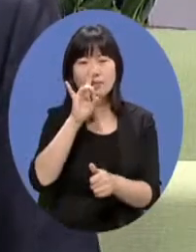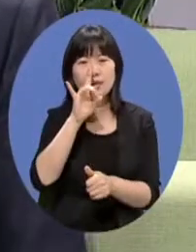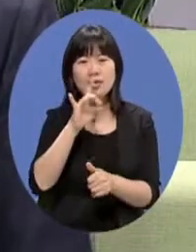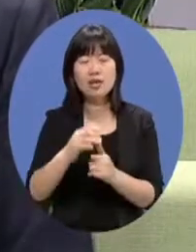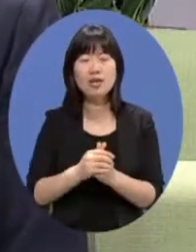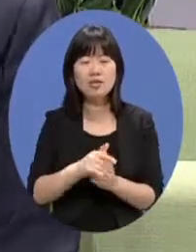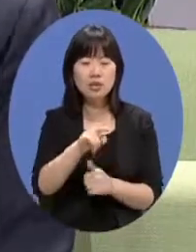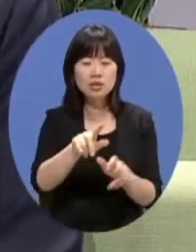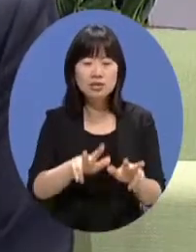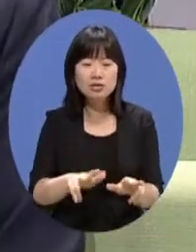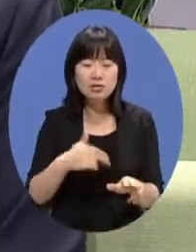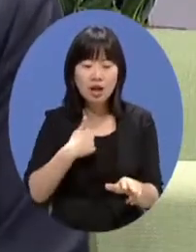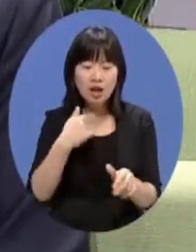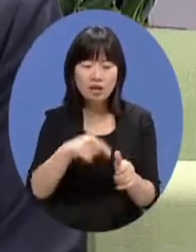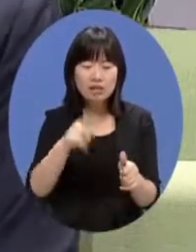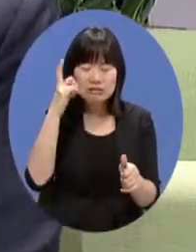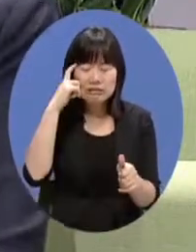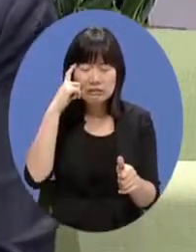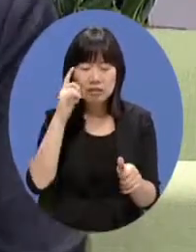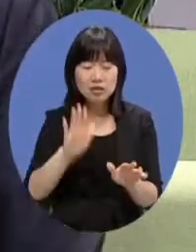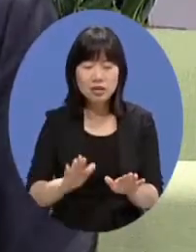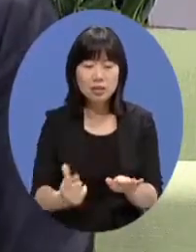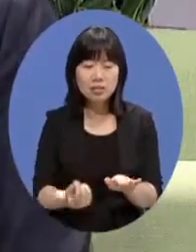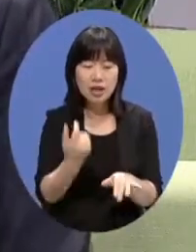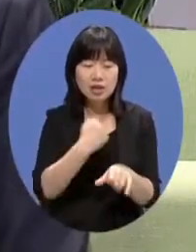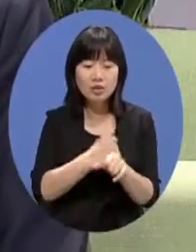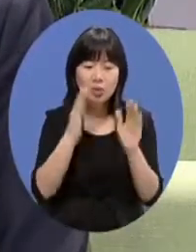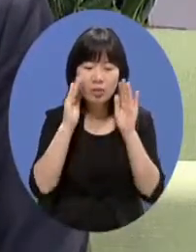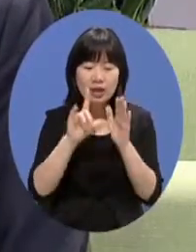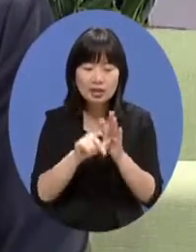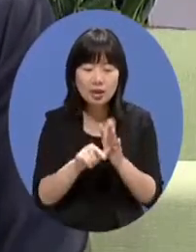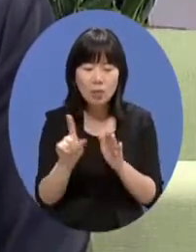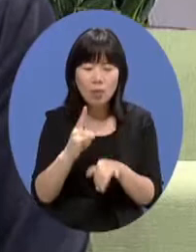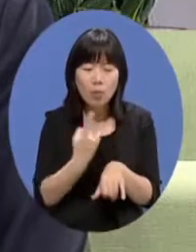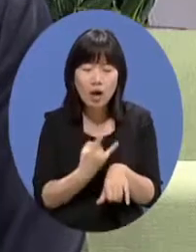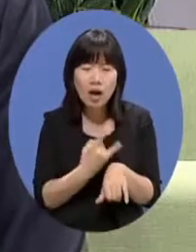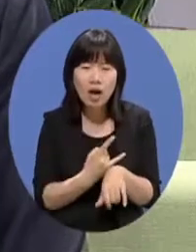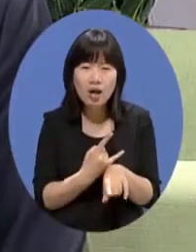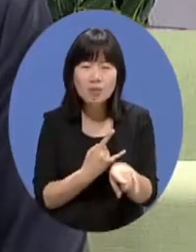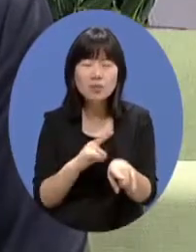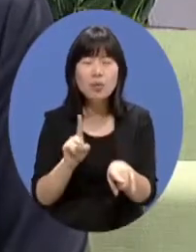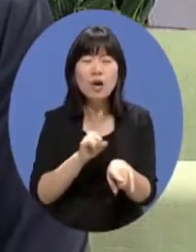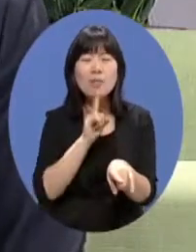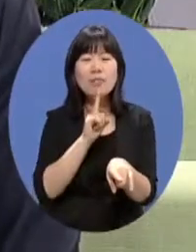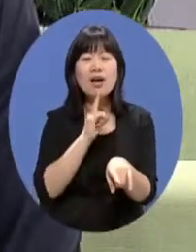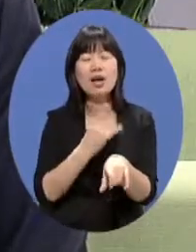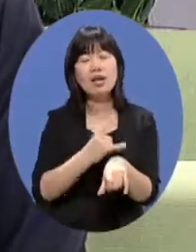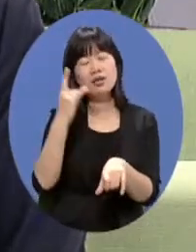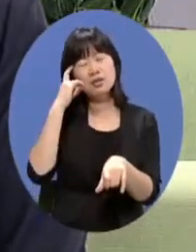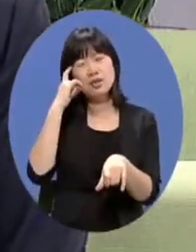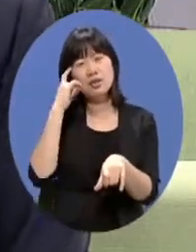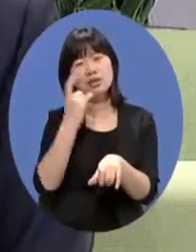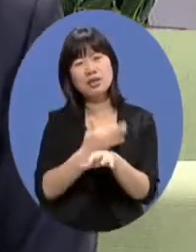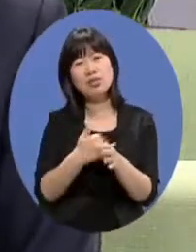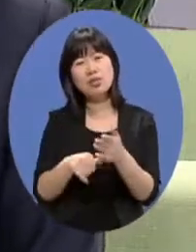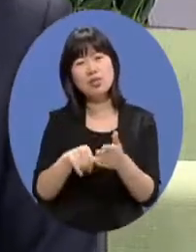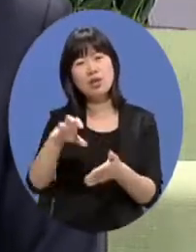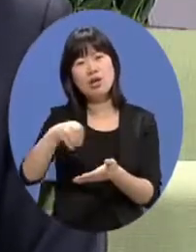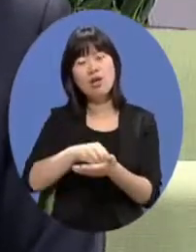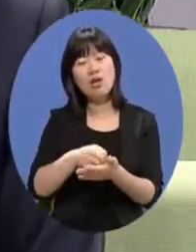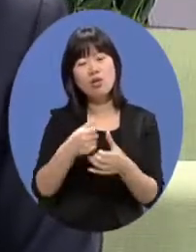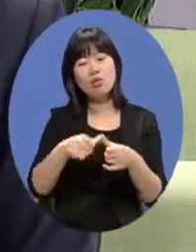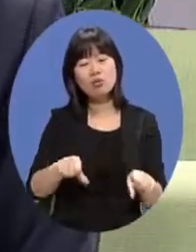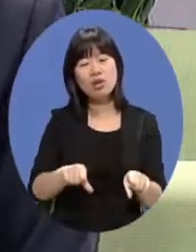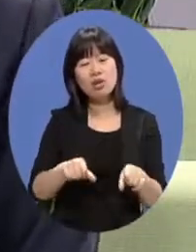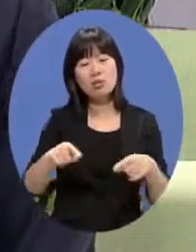그러니까 너 지금 내가 이거 가르칠 시간인데 지금 빨리 이거 공부해야 될 시간인데 뭐 하고 있어? 얘가 뭔가를 말하려고 그래요? 자동차를 엄마 이거 고장